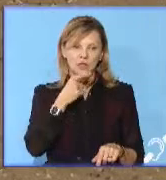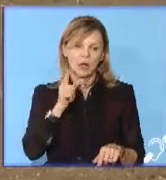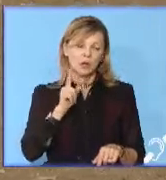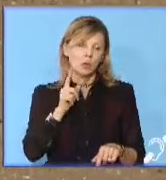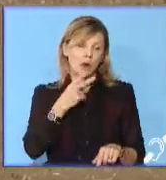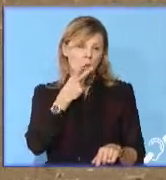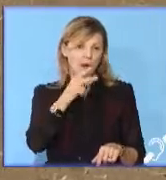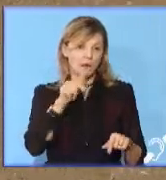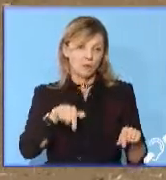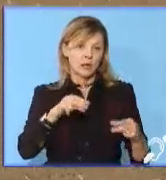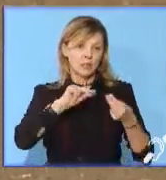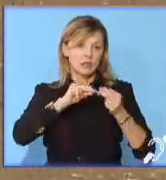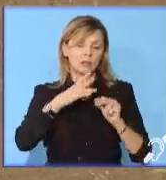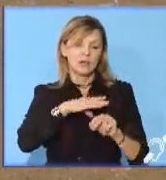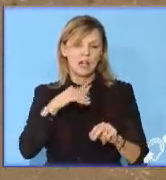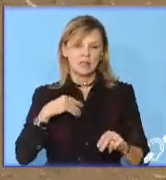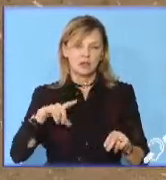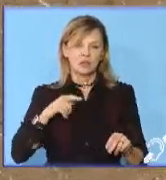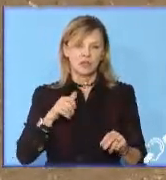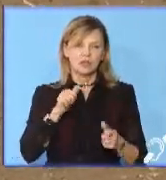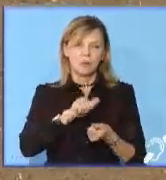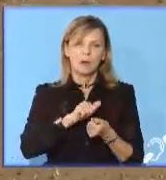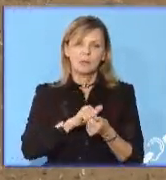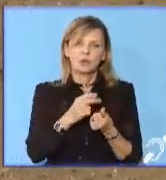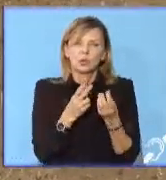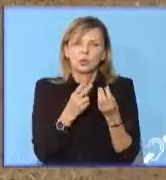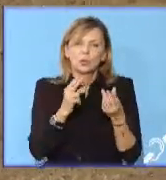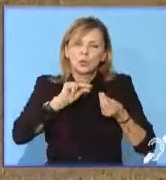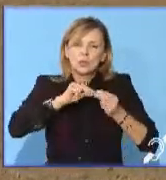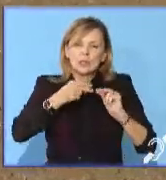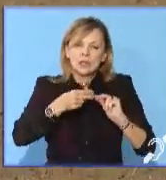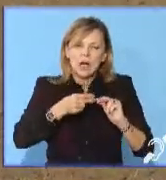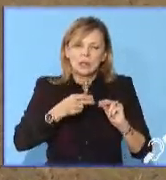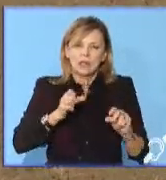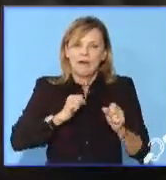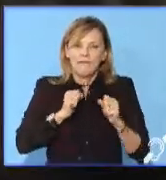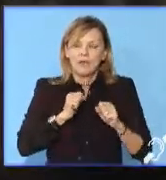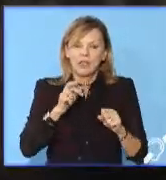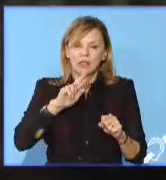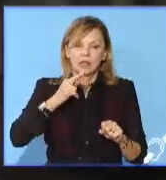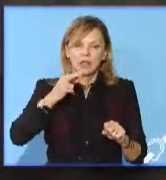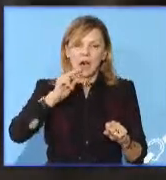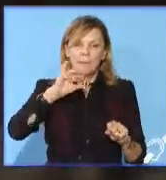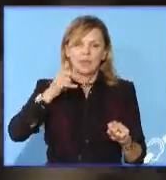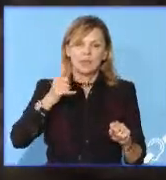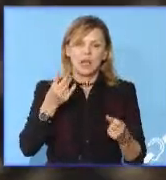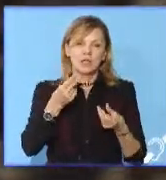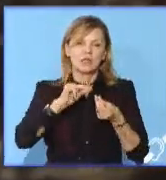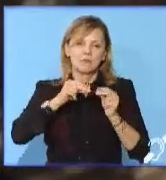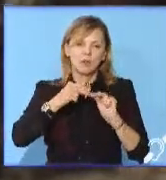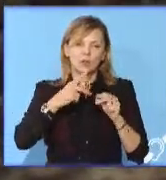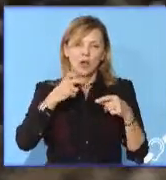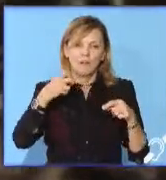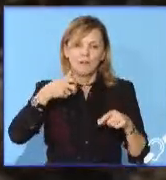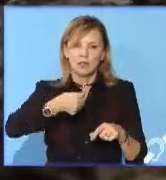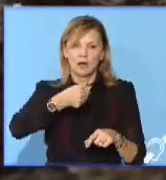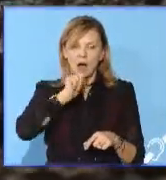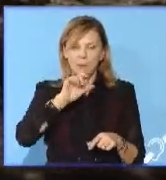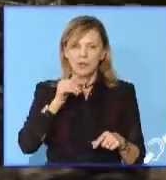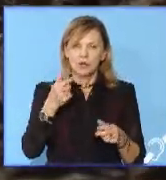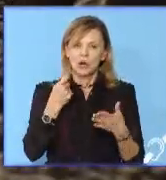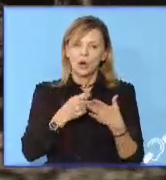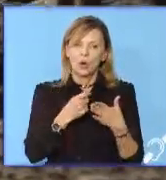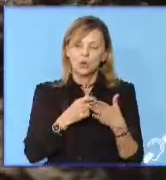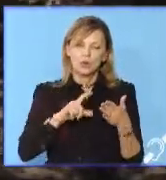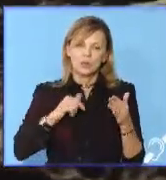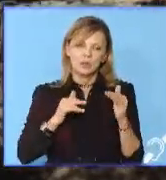trăit o asemenea secetă. Este atât de uscat pământul că se teme că rapița pe care a însămânțat-o se va usca fără apă, iar costurile însămânțării